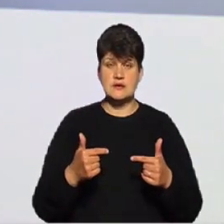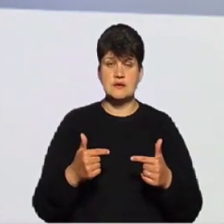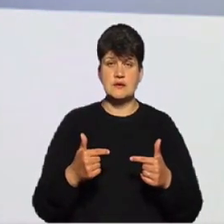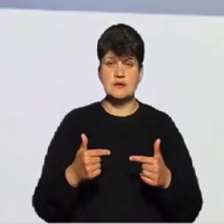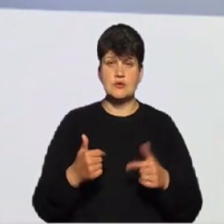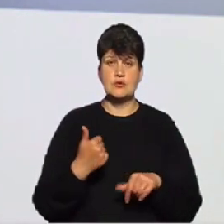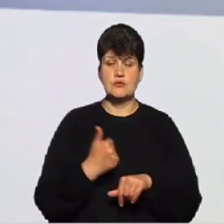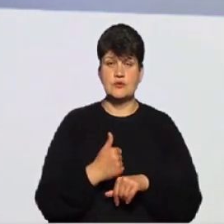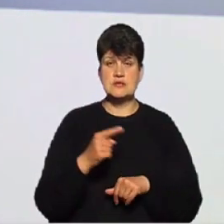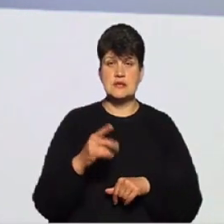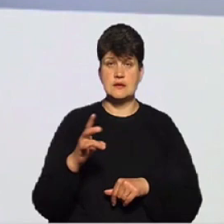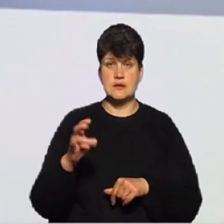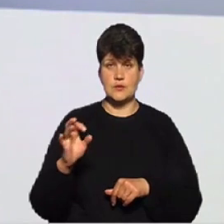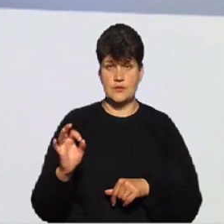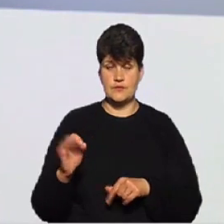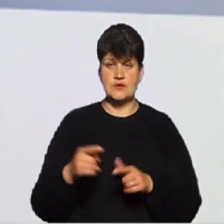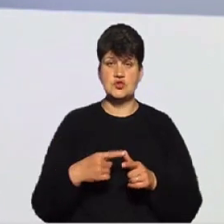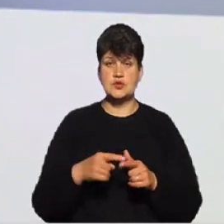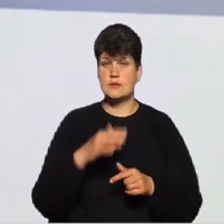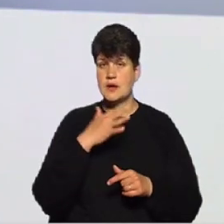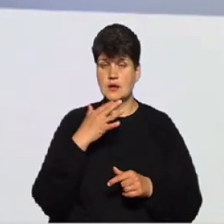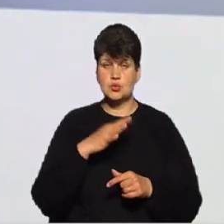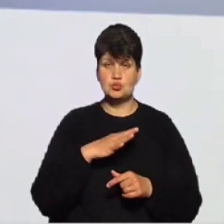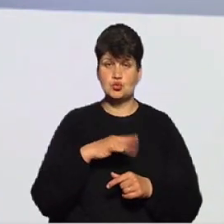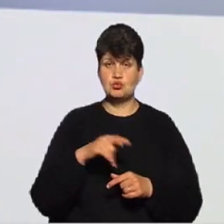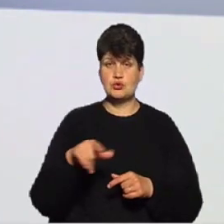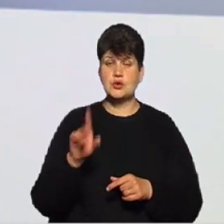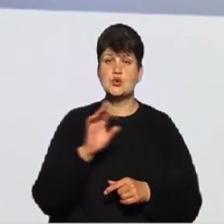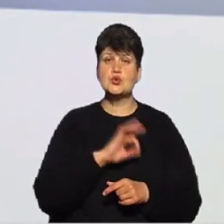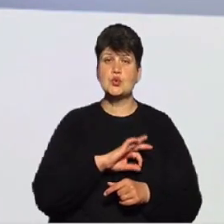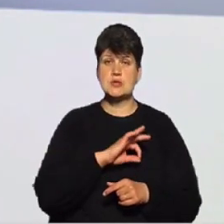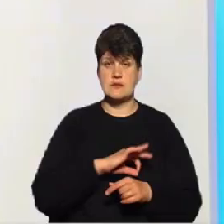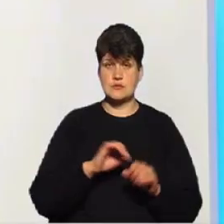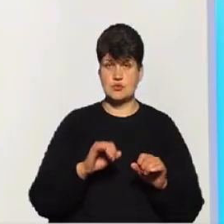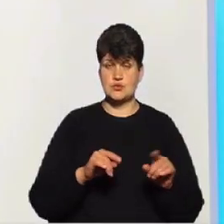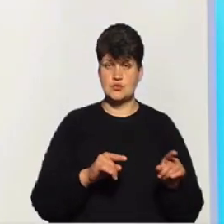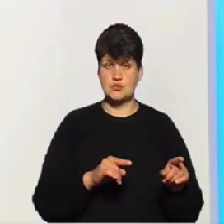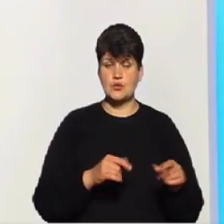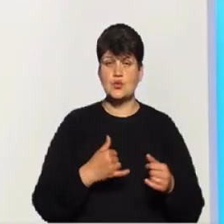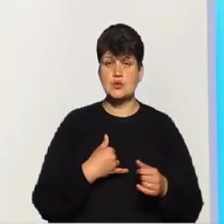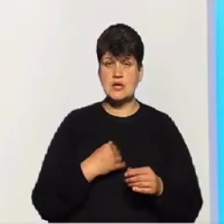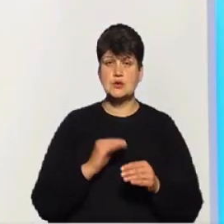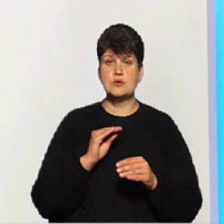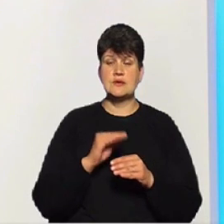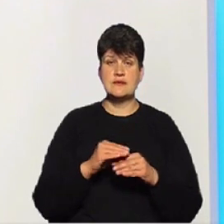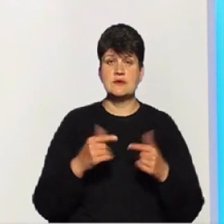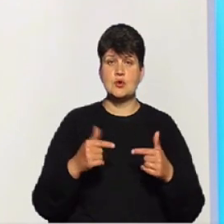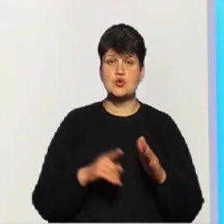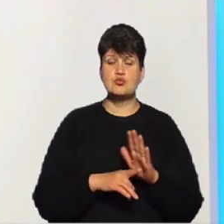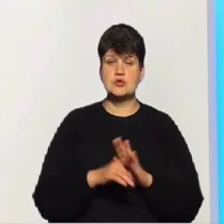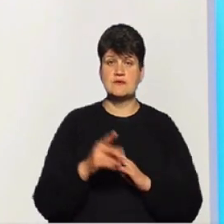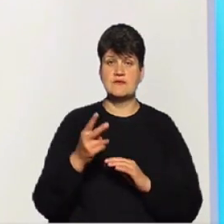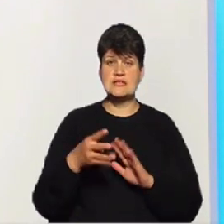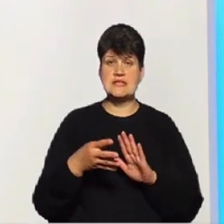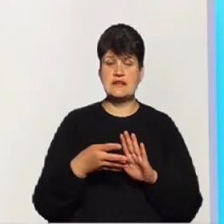так? Чи багато було людей, які скористалися цією можливістю? Так, у нас додаткова сесія розпочалася 29